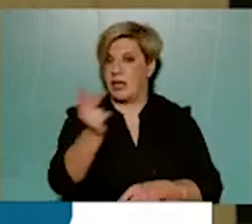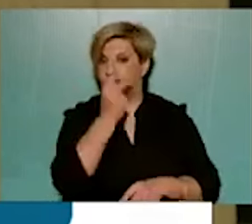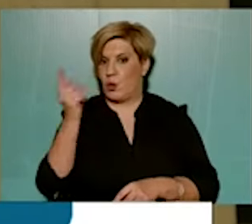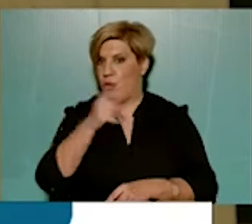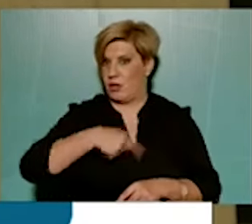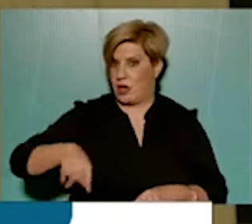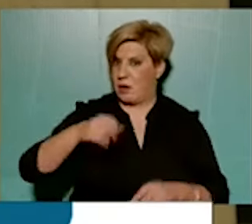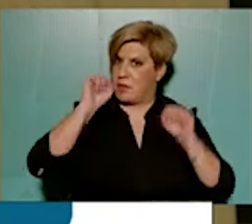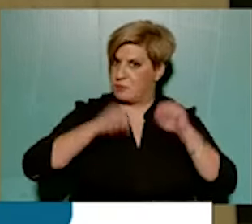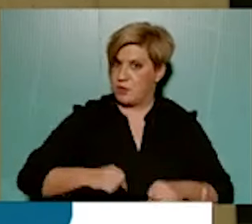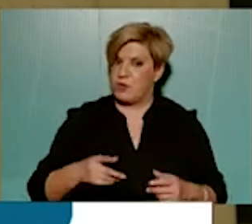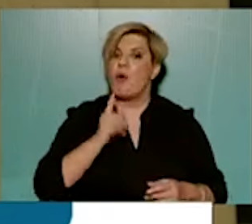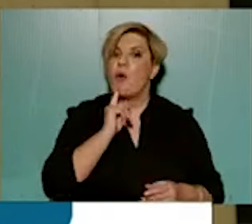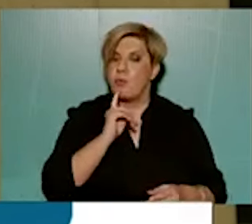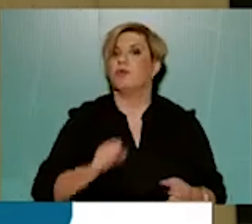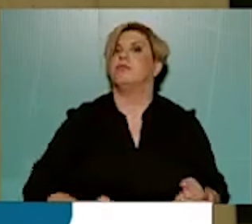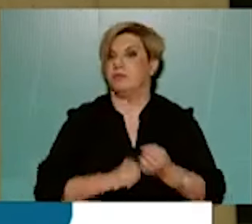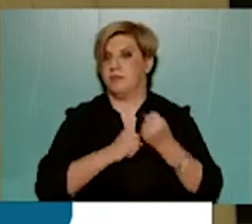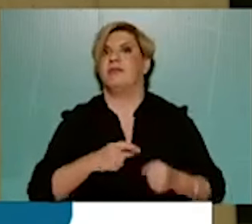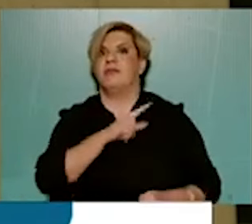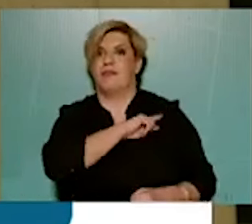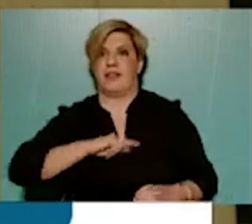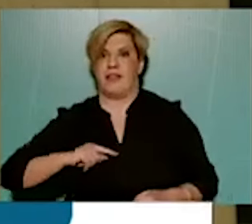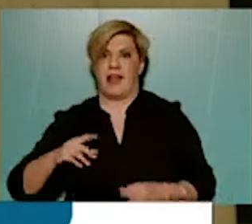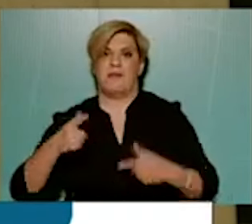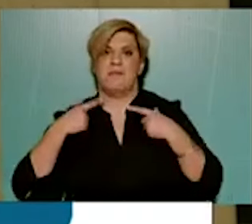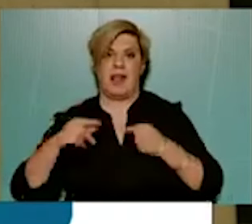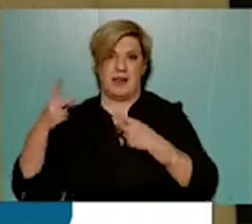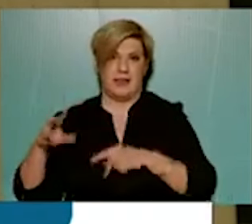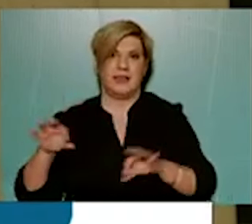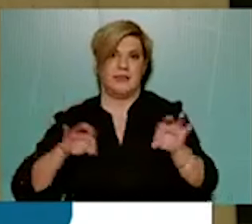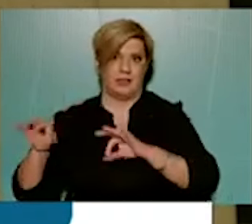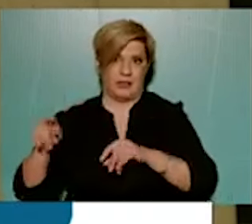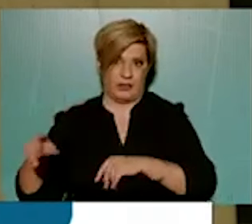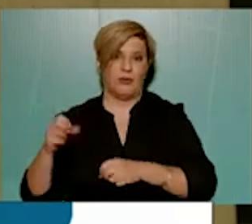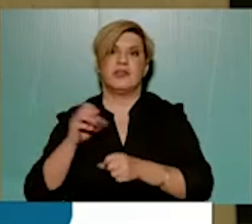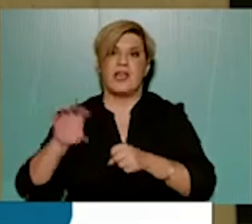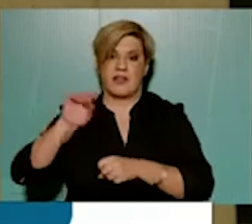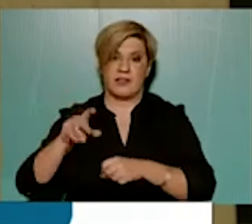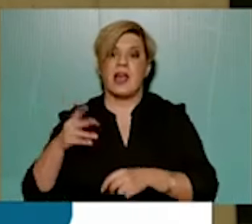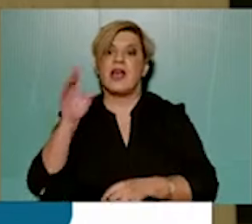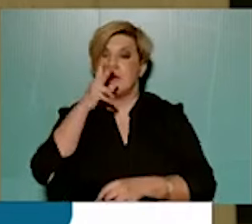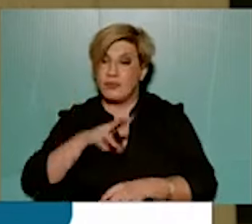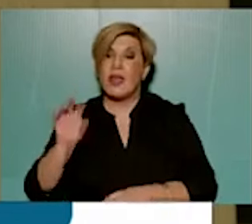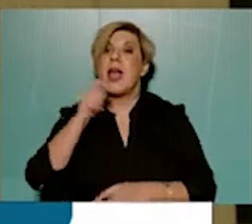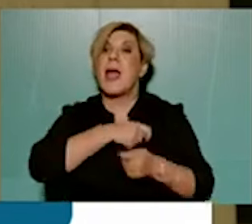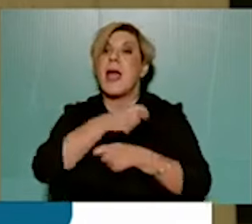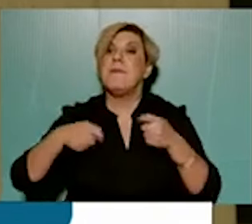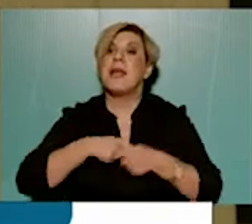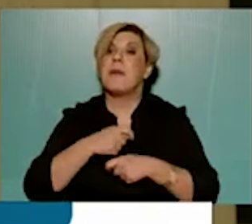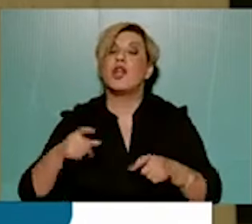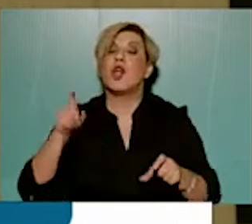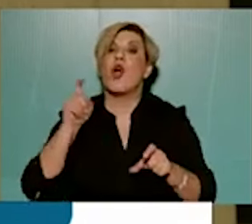που προσπαθούν να μας πείσουν, όπως ισχυρίζονται τα διευθυντικά στελέχη της ΔΕΘ και οι υποστηρικτές του σχεδίου. Αλλά βασικά επωφελούνται οι επιχειρηματικοί